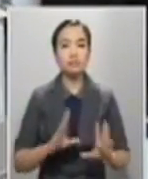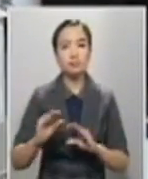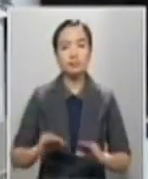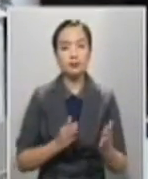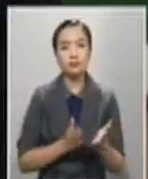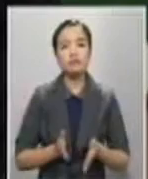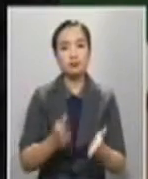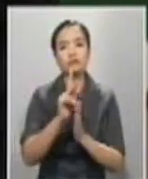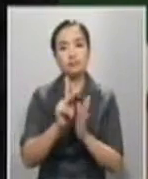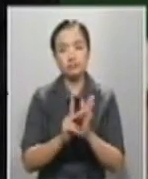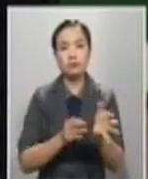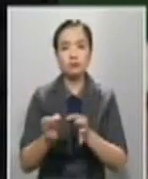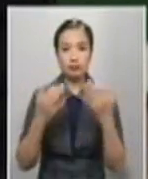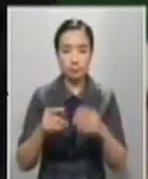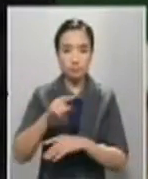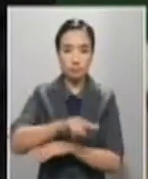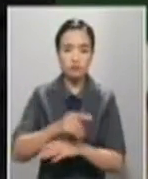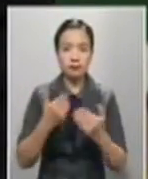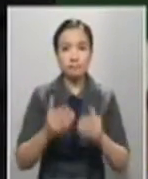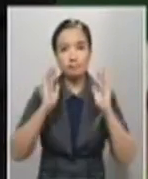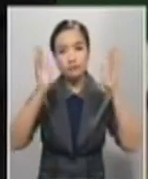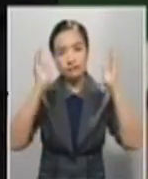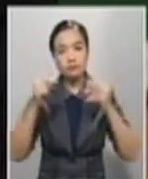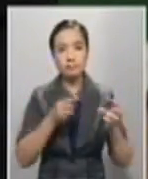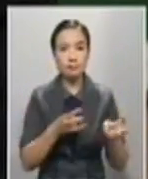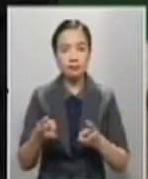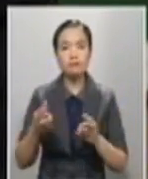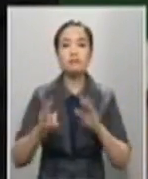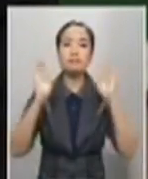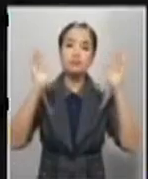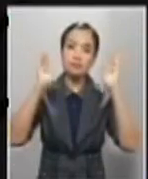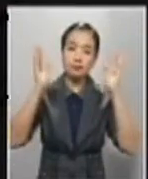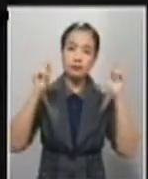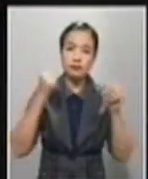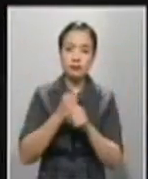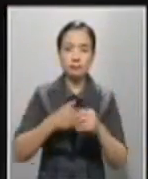จงเช่นกันและในช่วงบ่ายวันนี้จะมีการแถลงถึงแนวทางการประชาสัมพันธ์